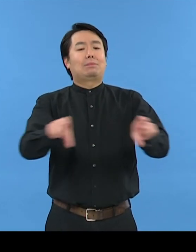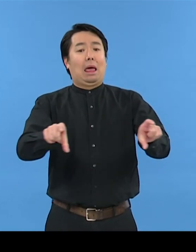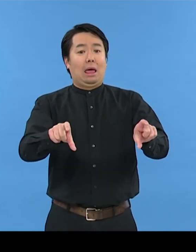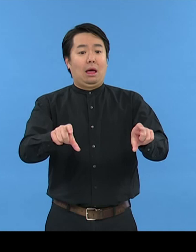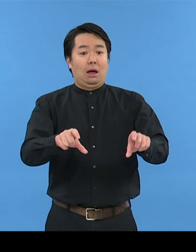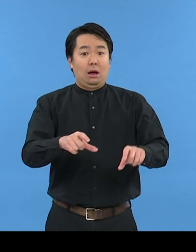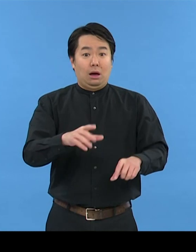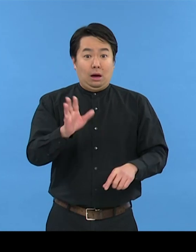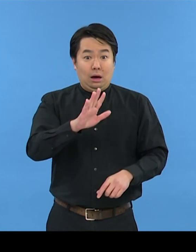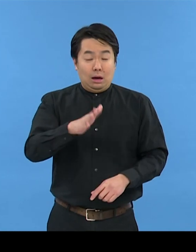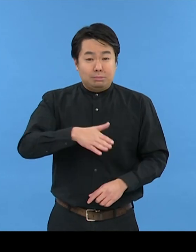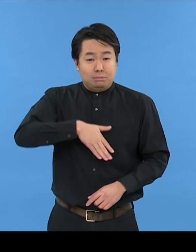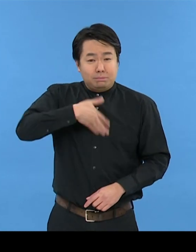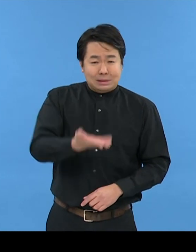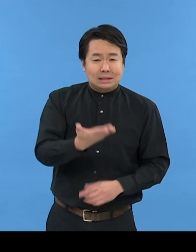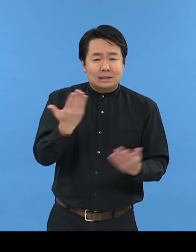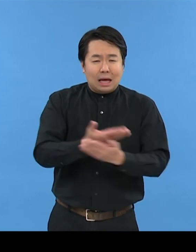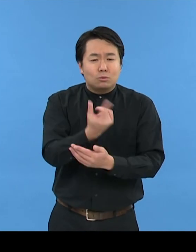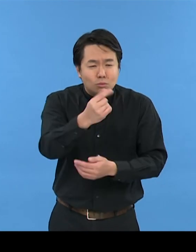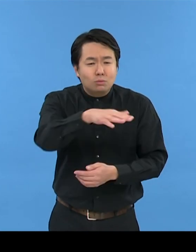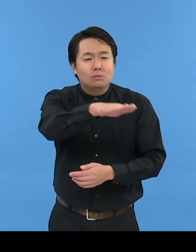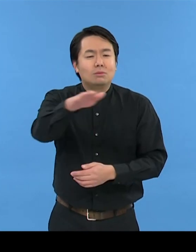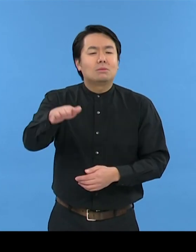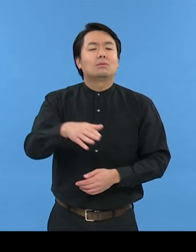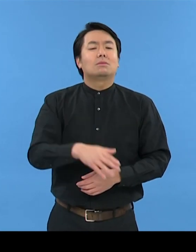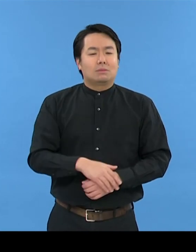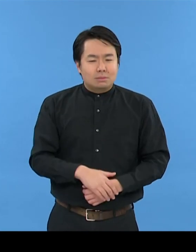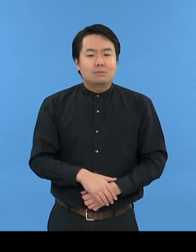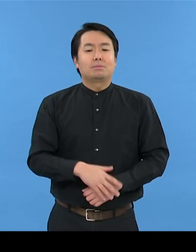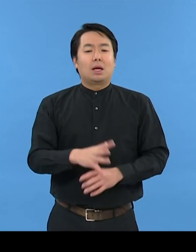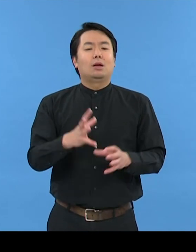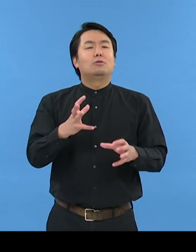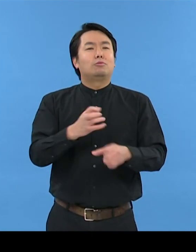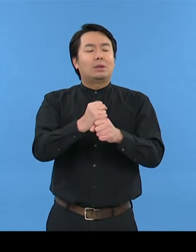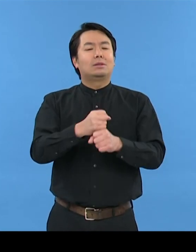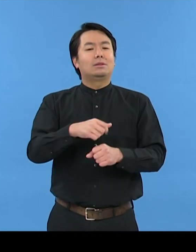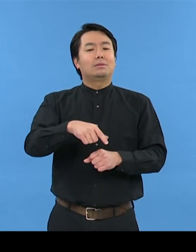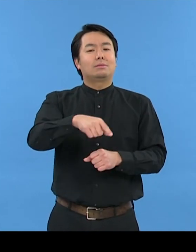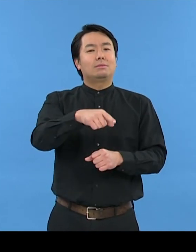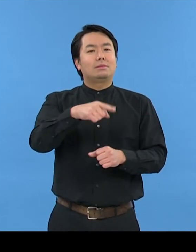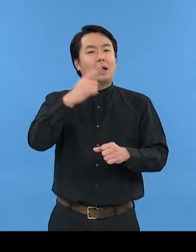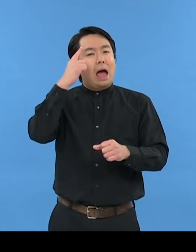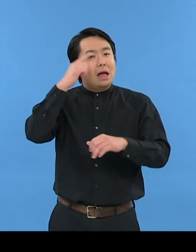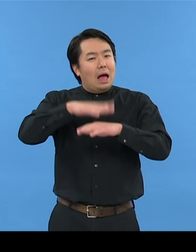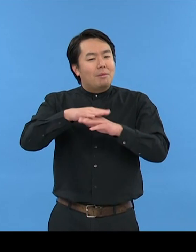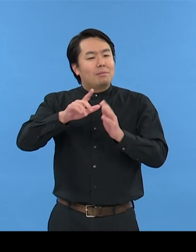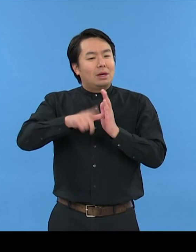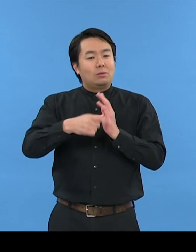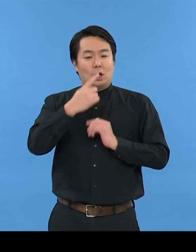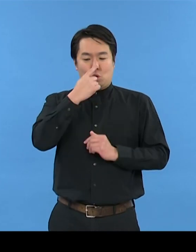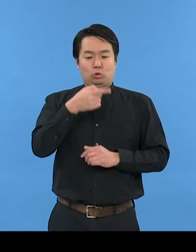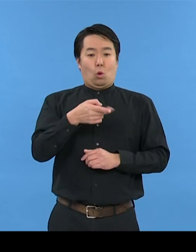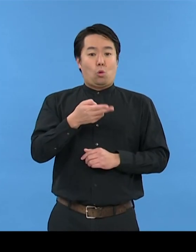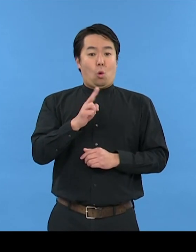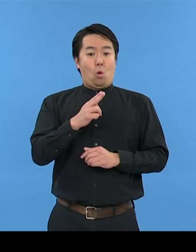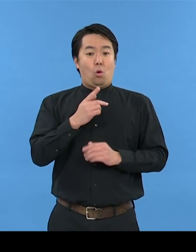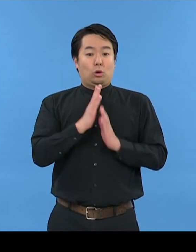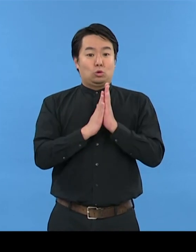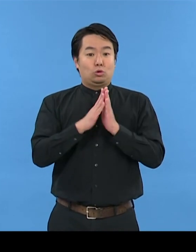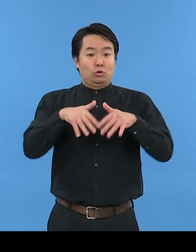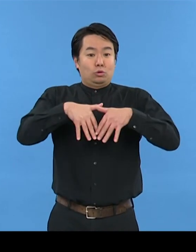けど許されないですよだとすればそういった意味では実はうちの曹洞宗という宗派はその中で